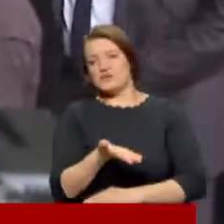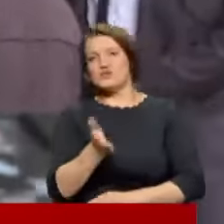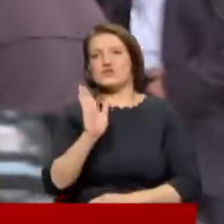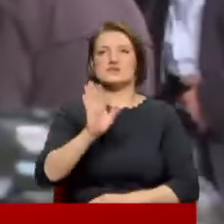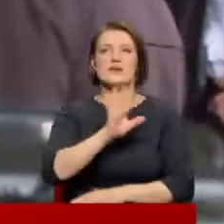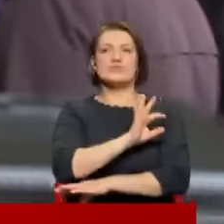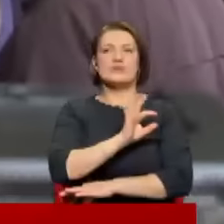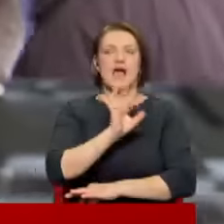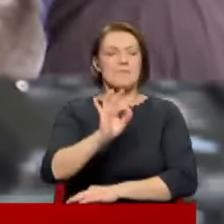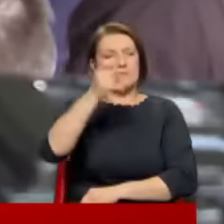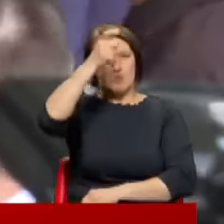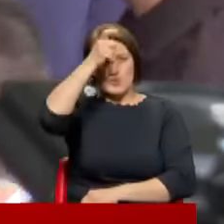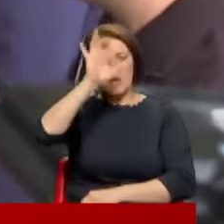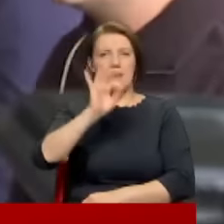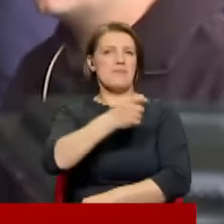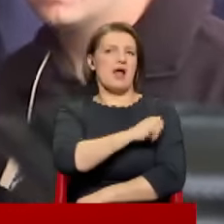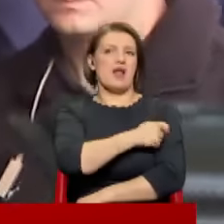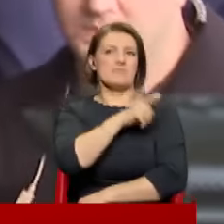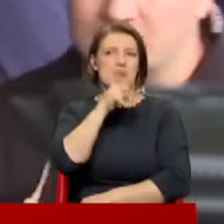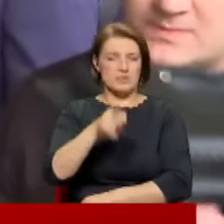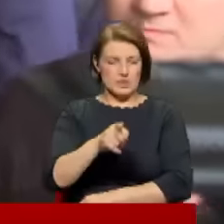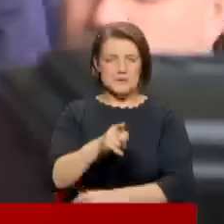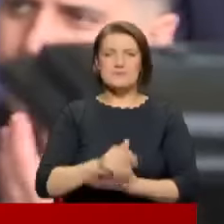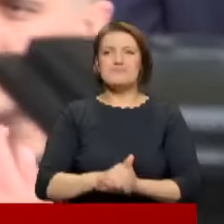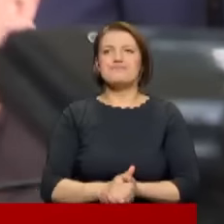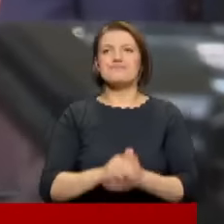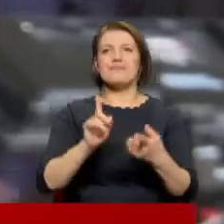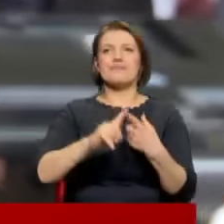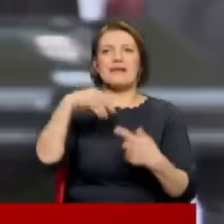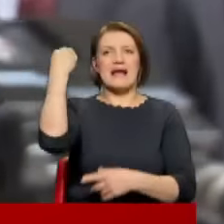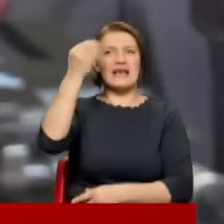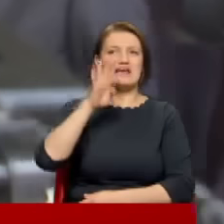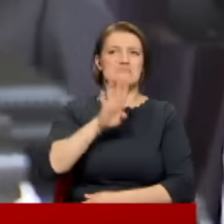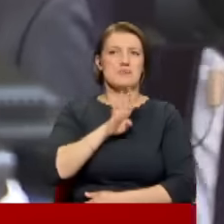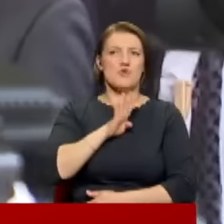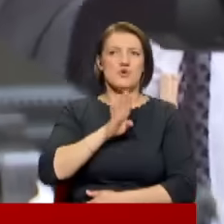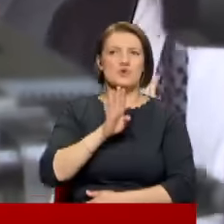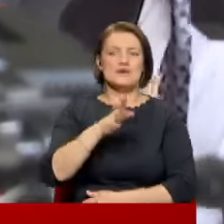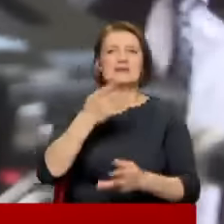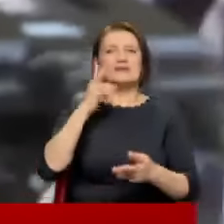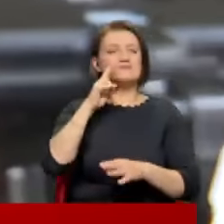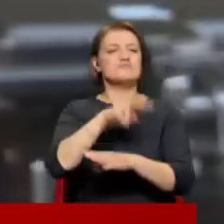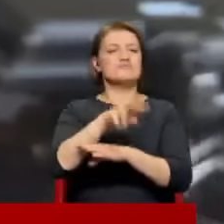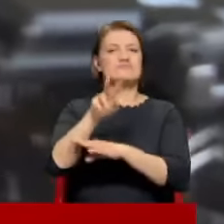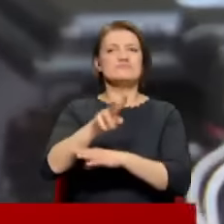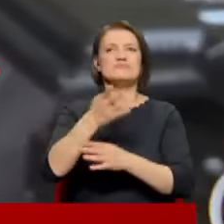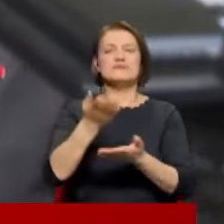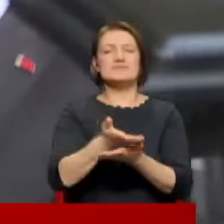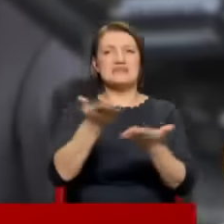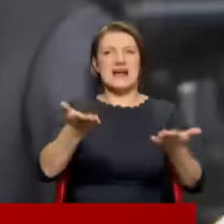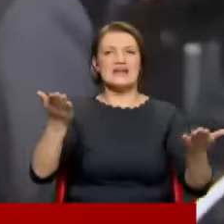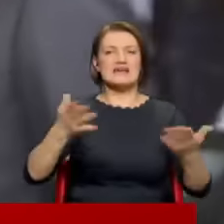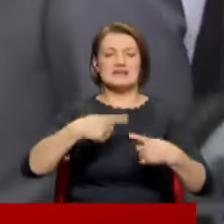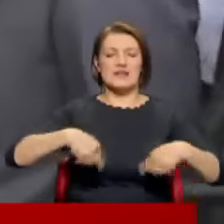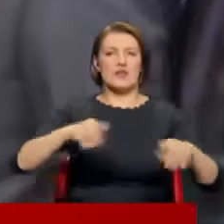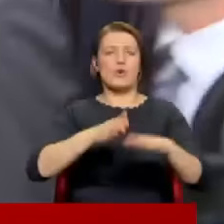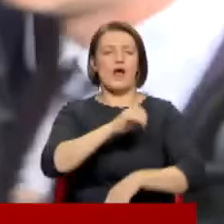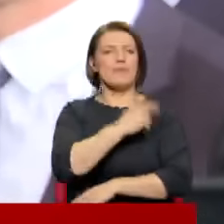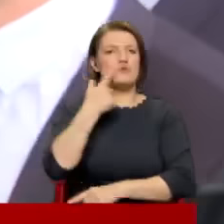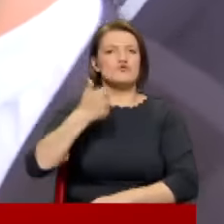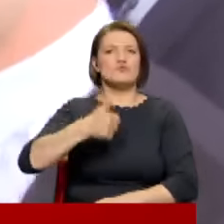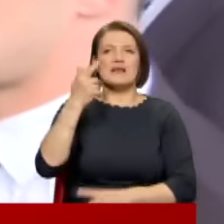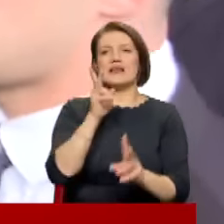Hem Alman hem Türk heyeti Steinmeier ve Ekrem İmamoğlu sergi salonuna doğru ilerliyor. Alman